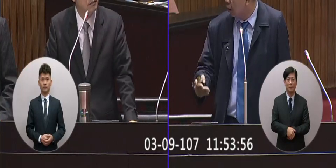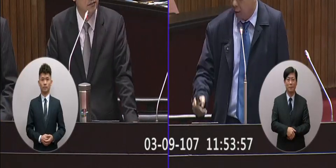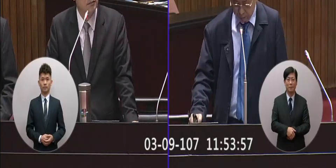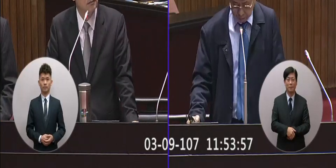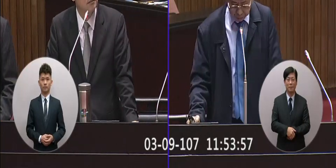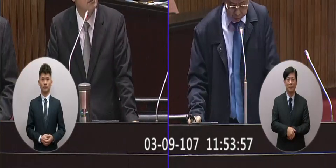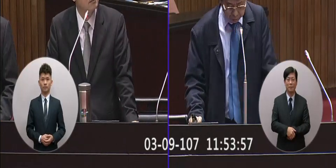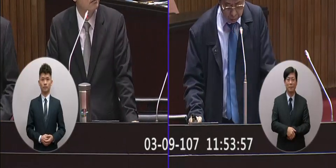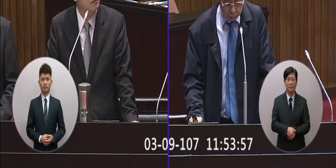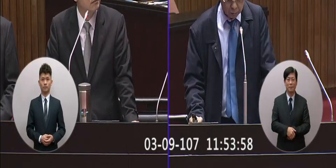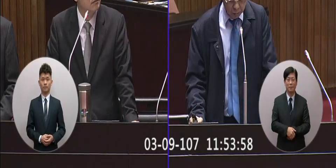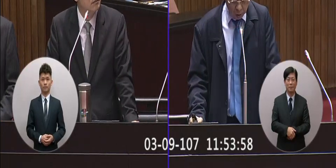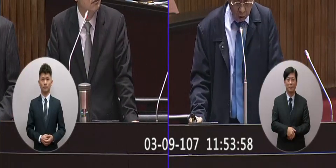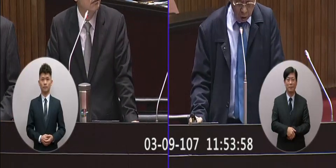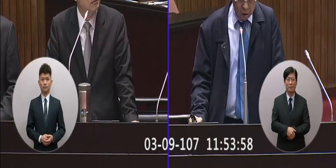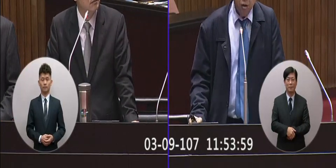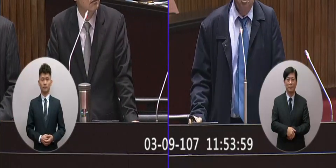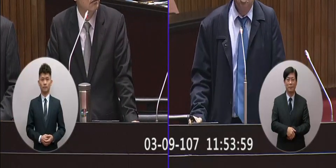请好。